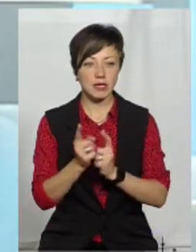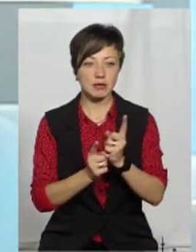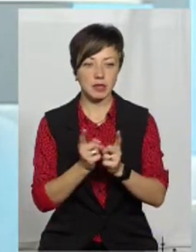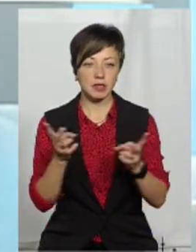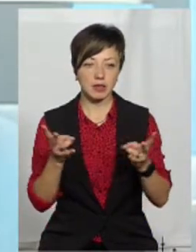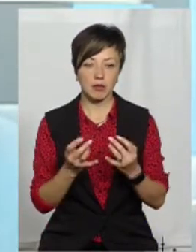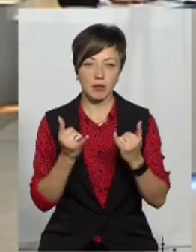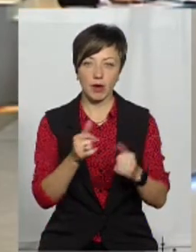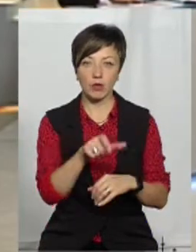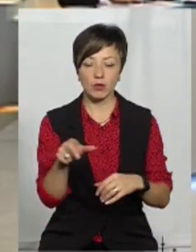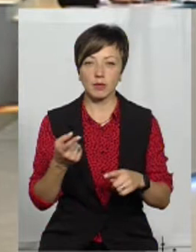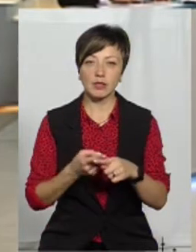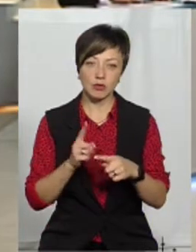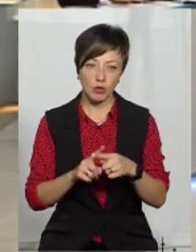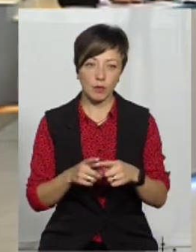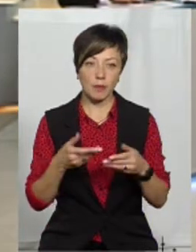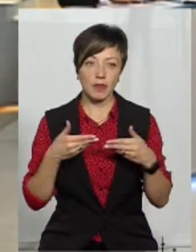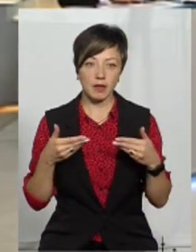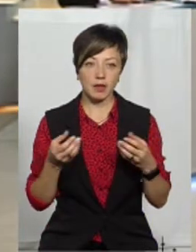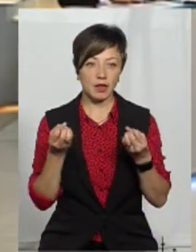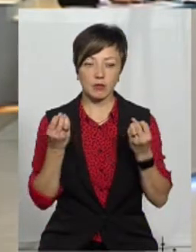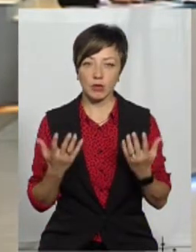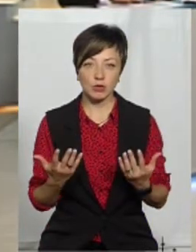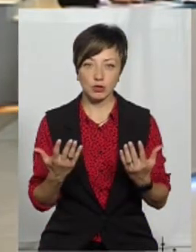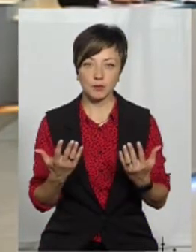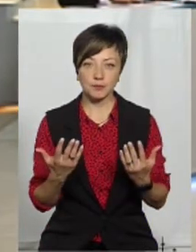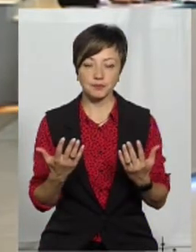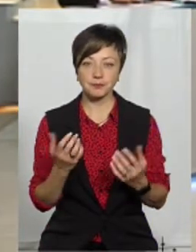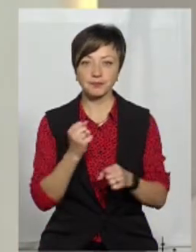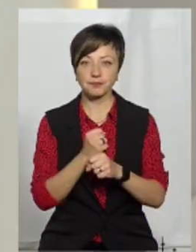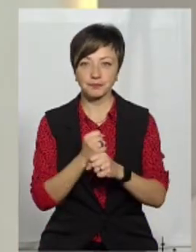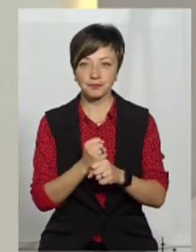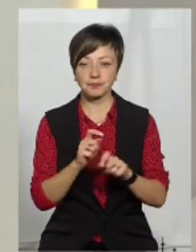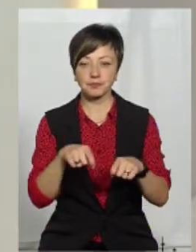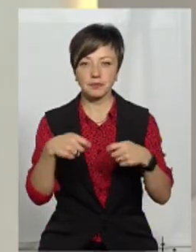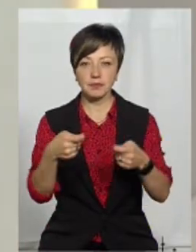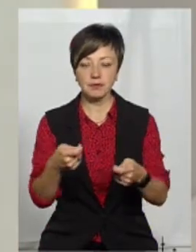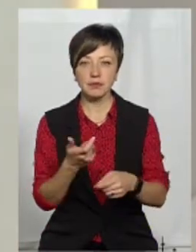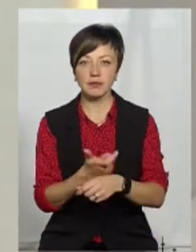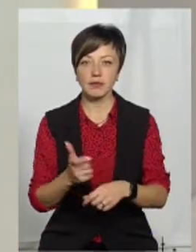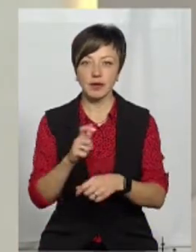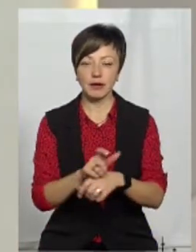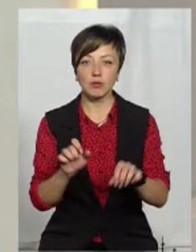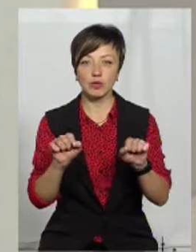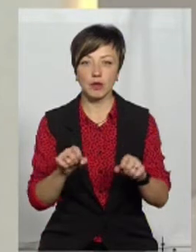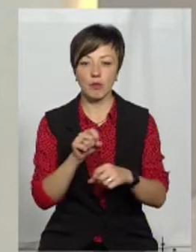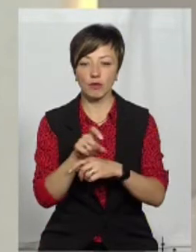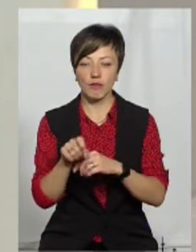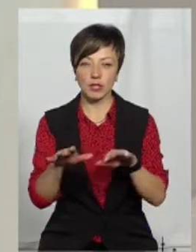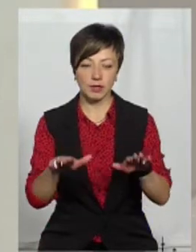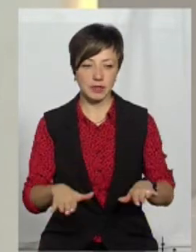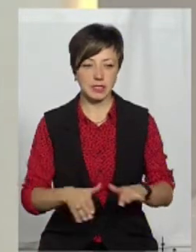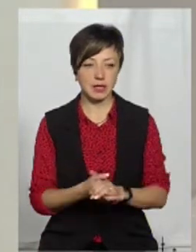які треба людям. І для цього ми сьогодні не просто з нею співпрацюємо, ми передаємо по максимуму, де це можливо, повноваження на